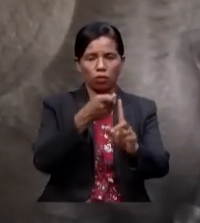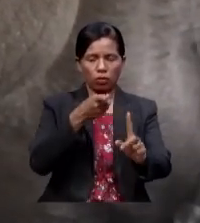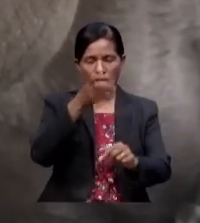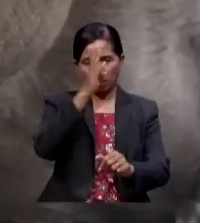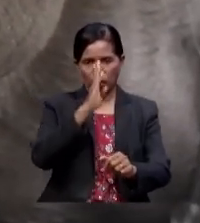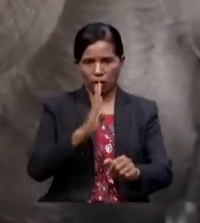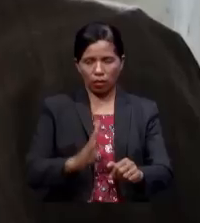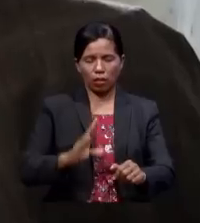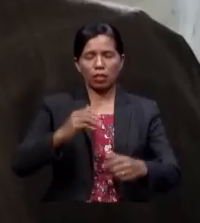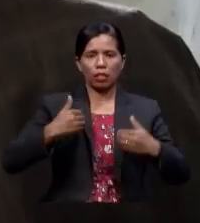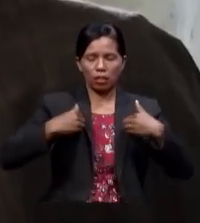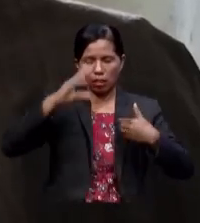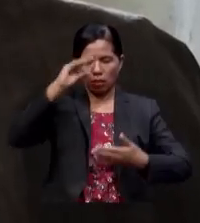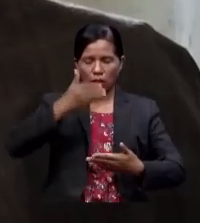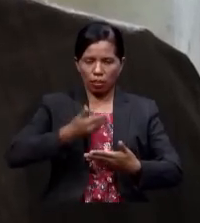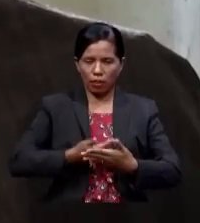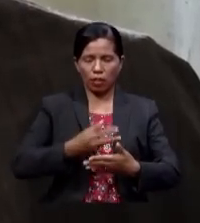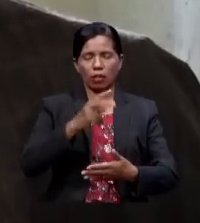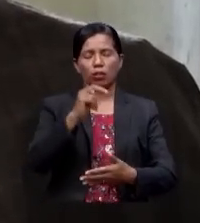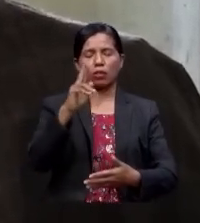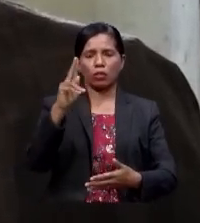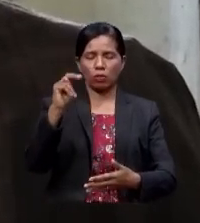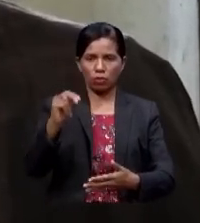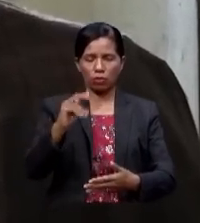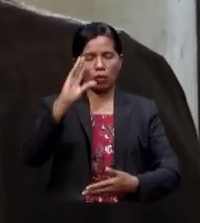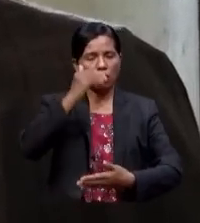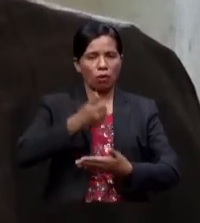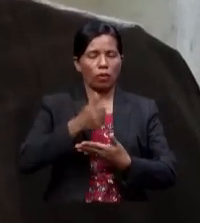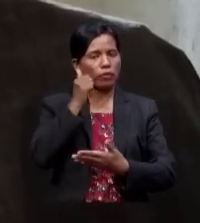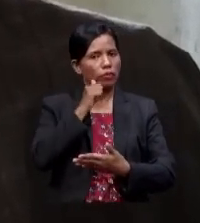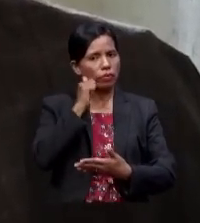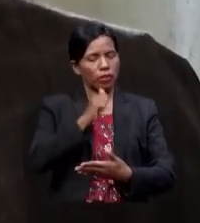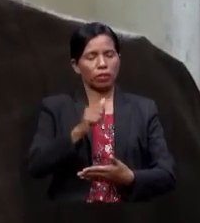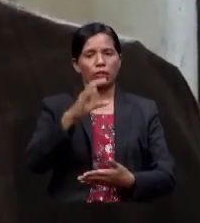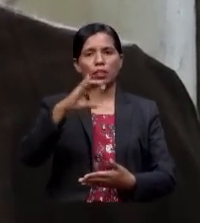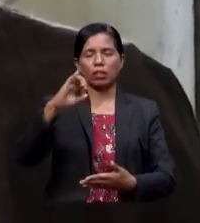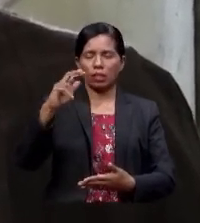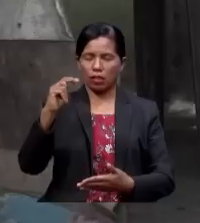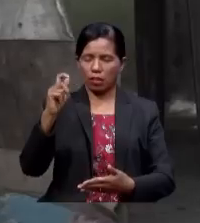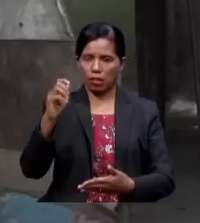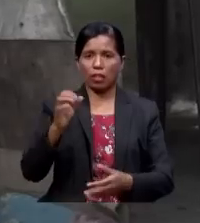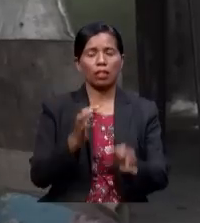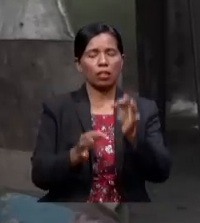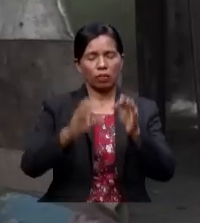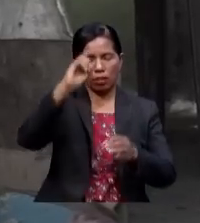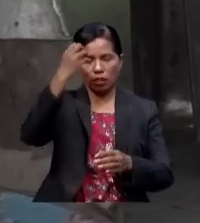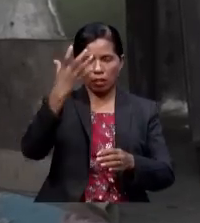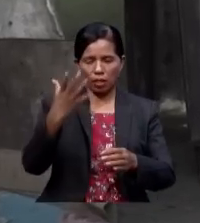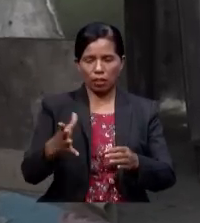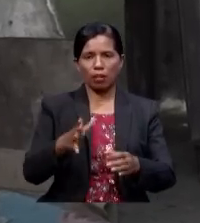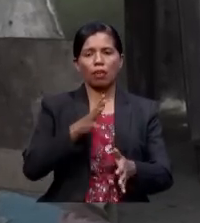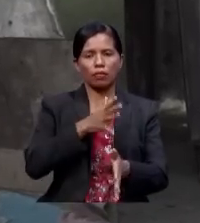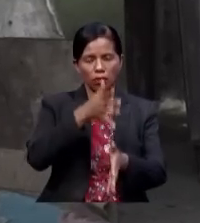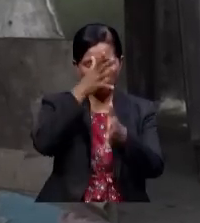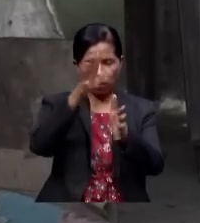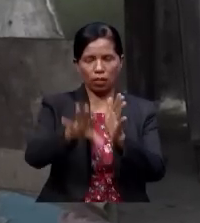ruang uang mane nunu no uang feto sinta. Maske grasa nebe avo Maria ho avo Simeon hetang, uang